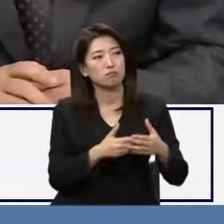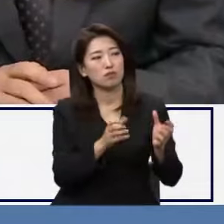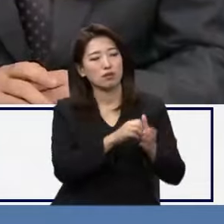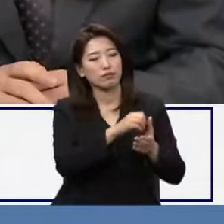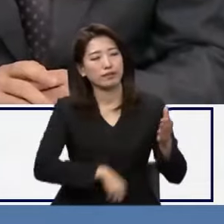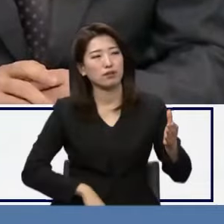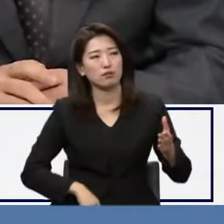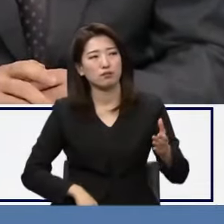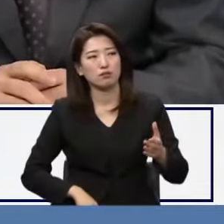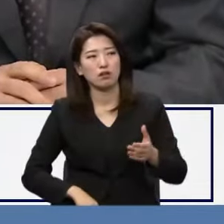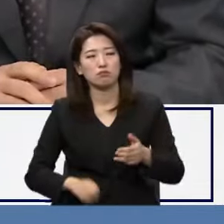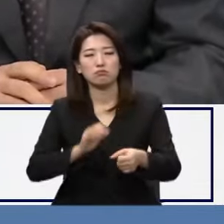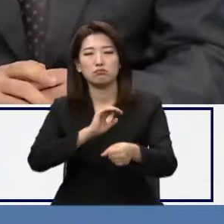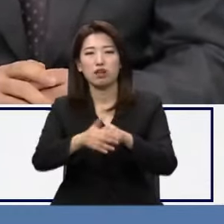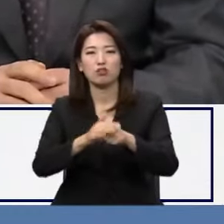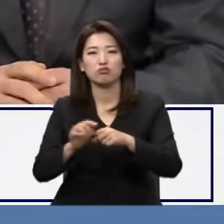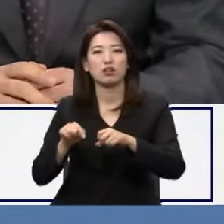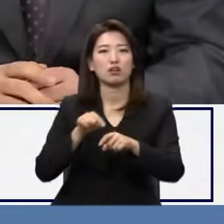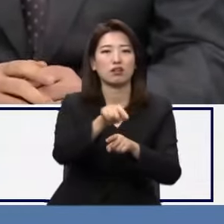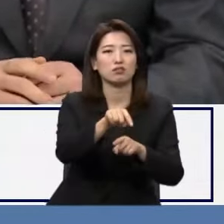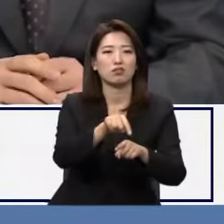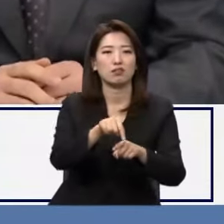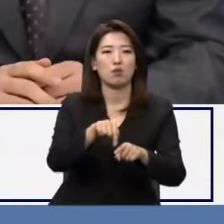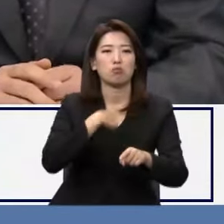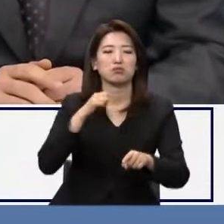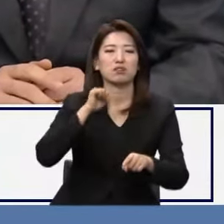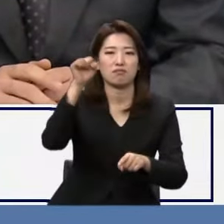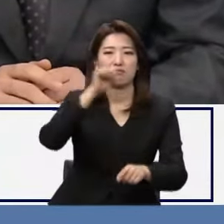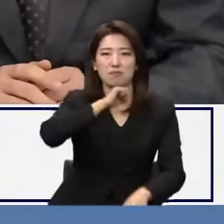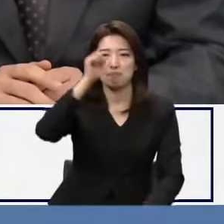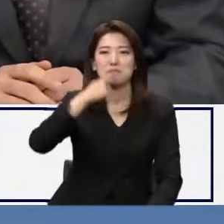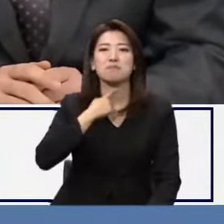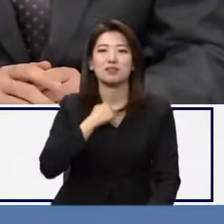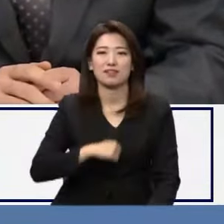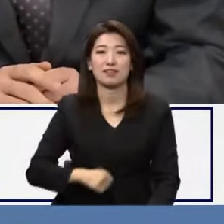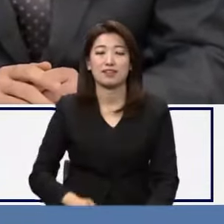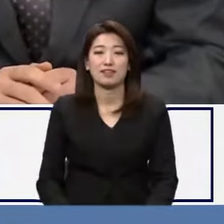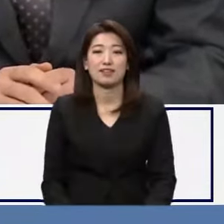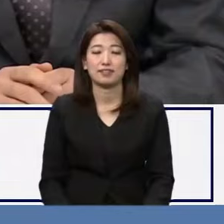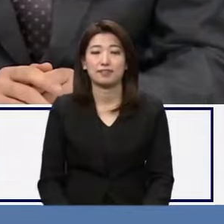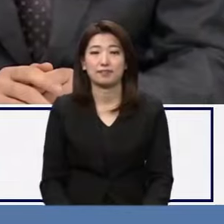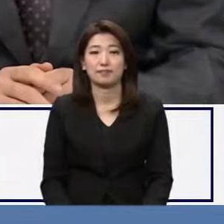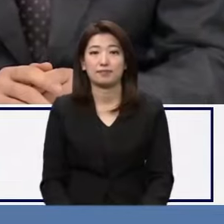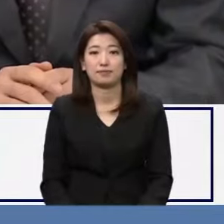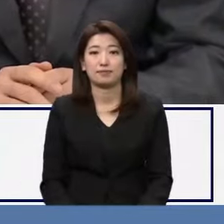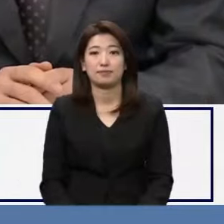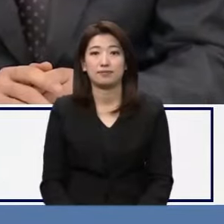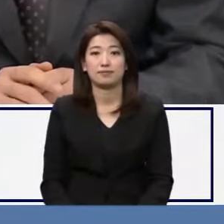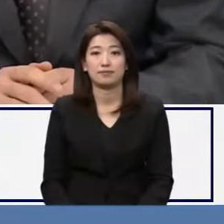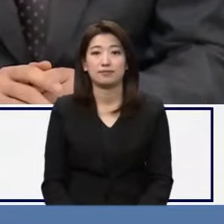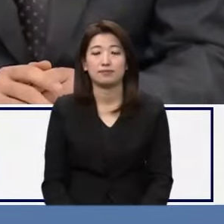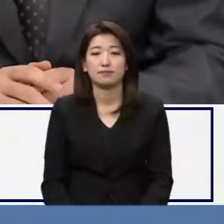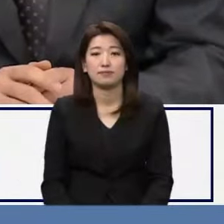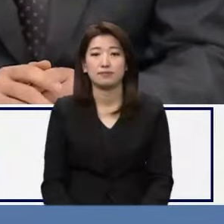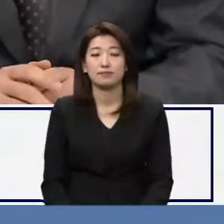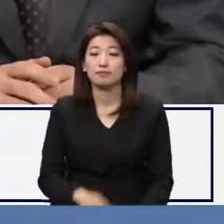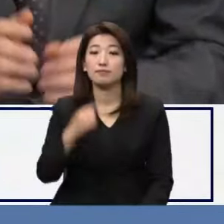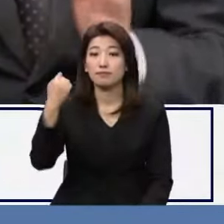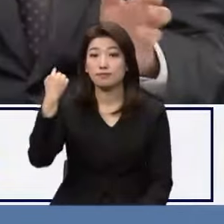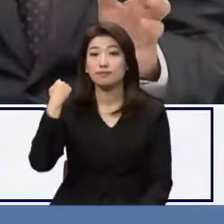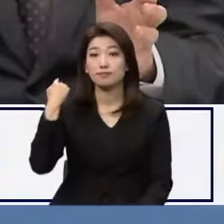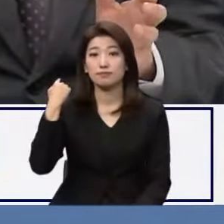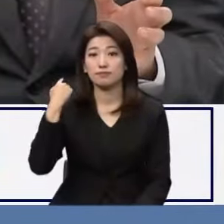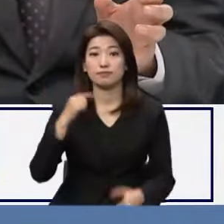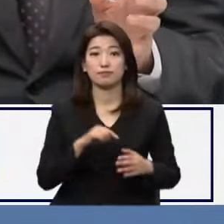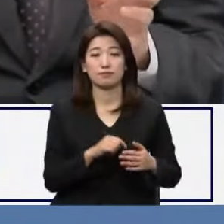결국 그 당선 무소속 당선이 됐잖아요 자 이런 장면을 본다 한다면 저는 어제 지금 어 국민의임이이 두